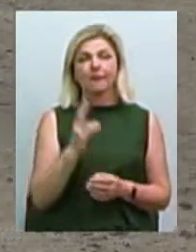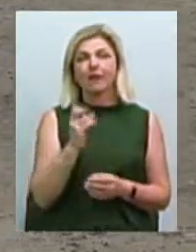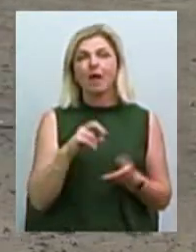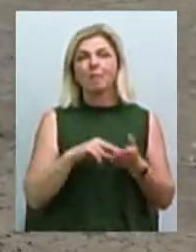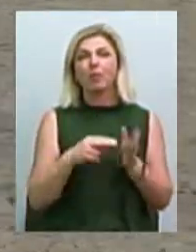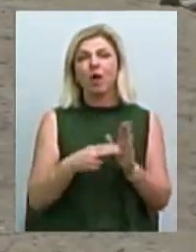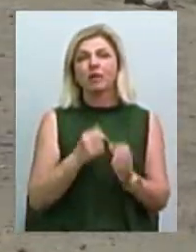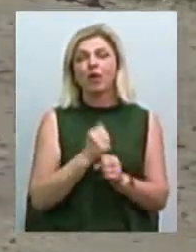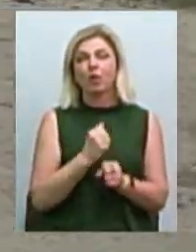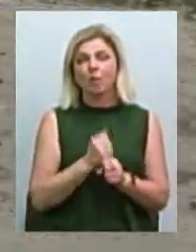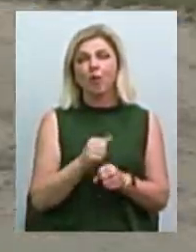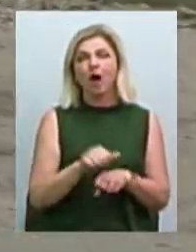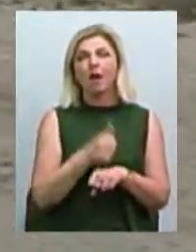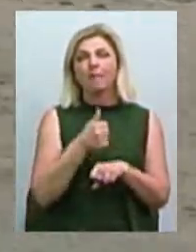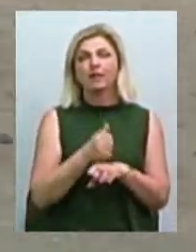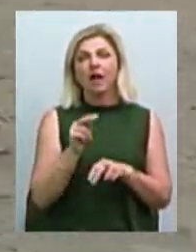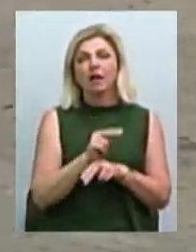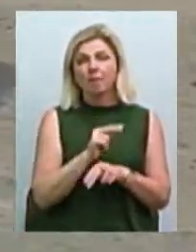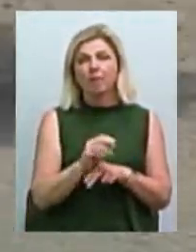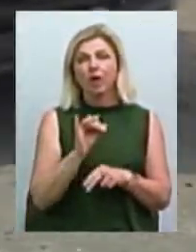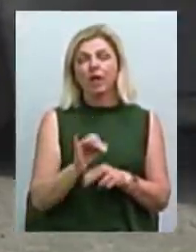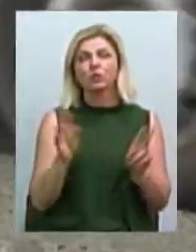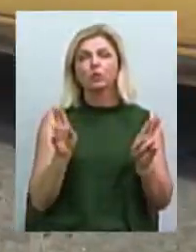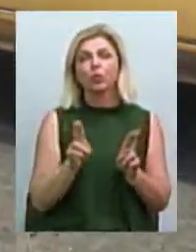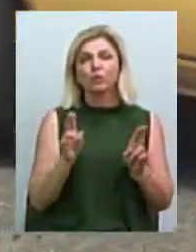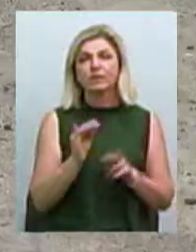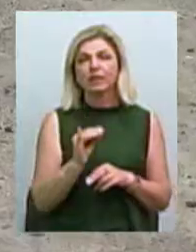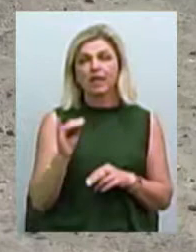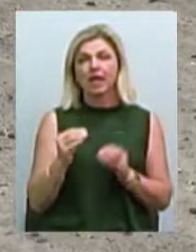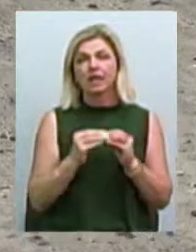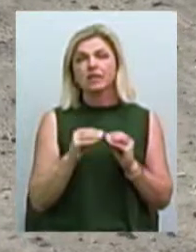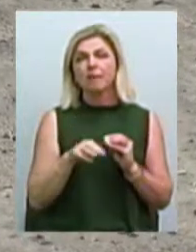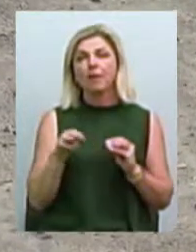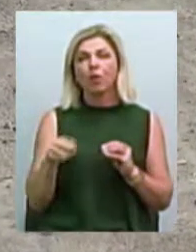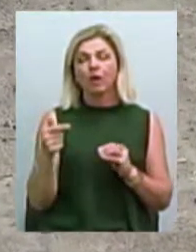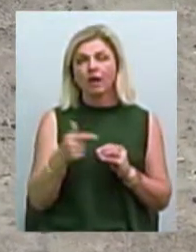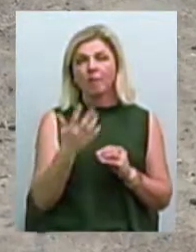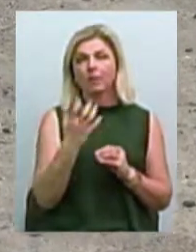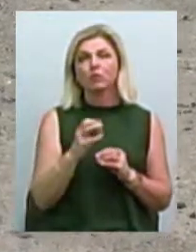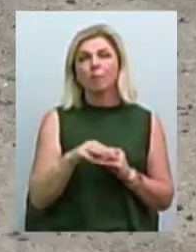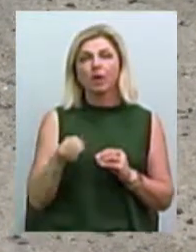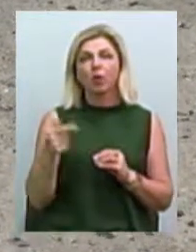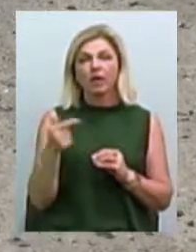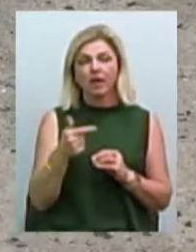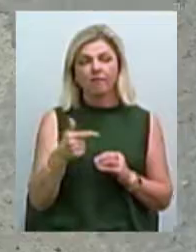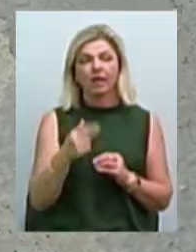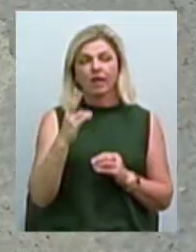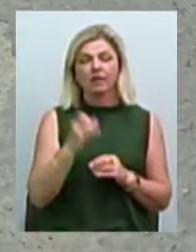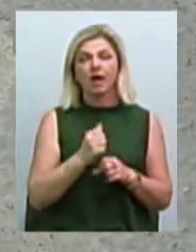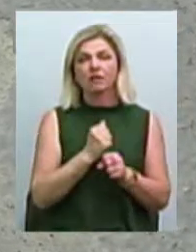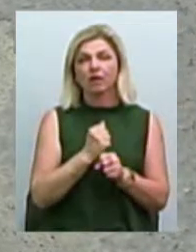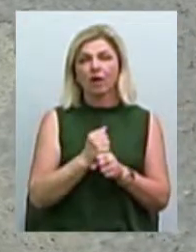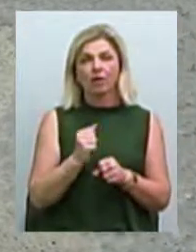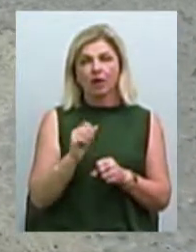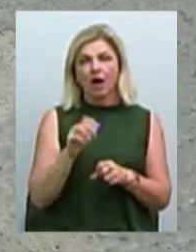роботи по капітальному ремонту та реконструкцію 10 мільйонів гривень, 500 мільйонів гривень на проведення робіт